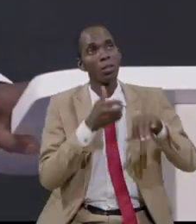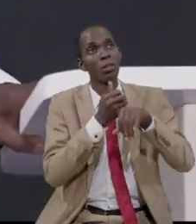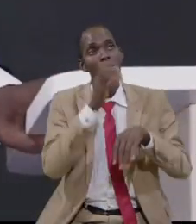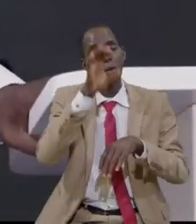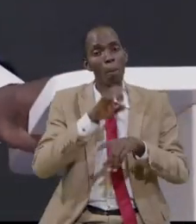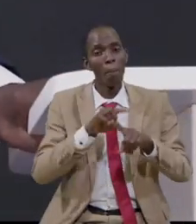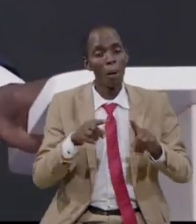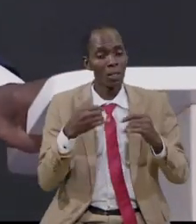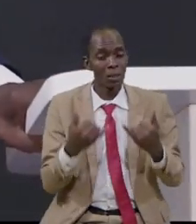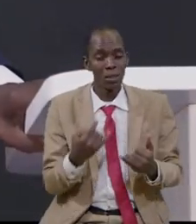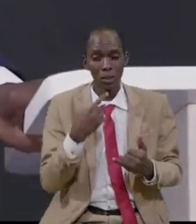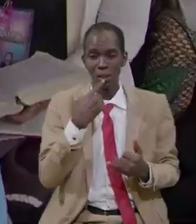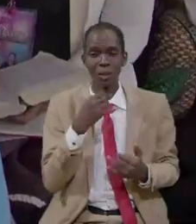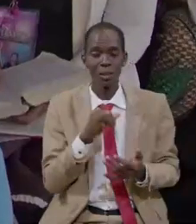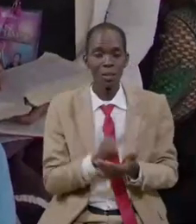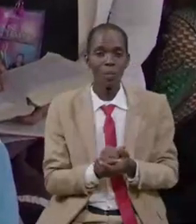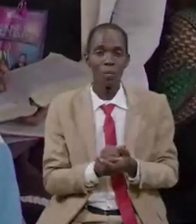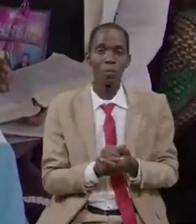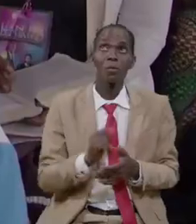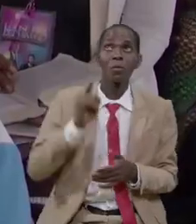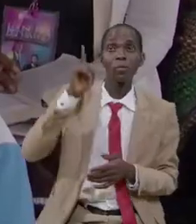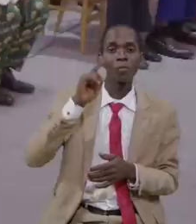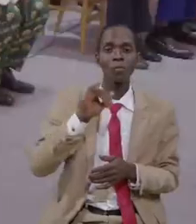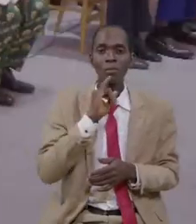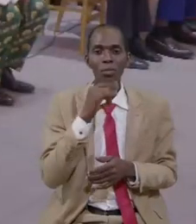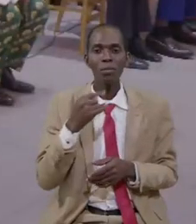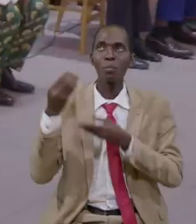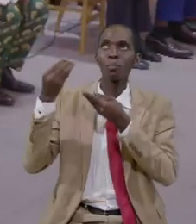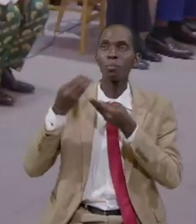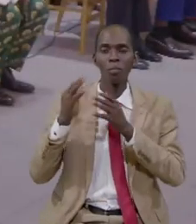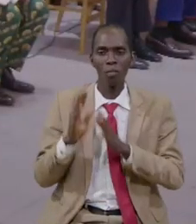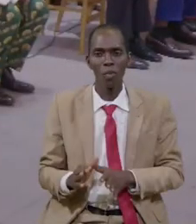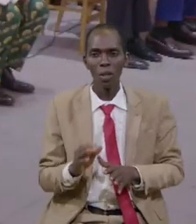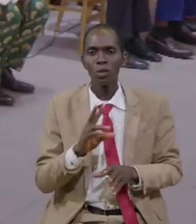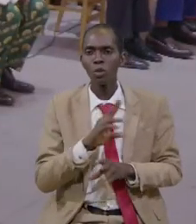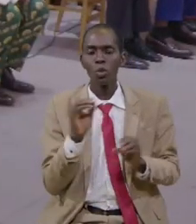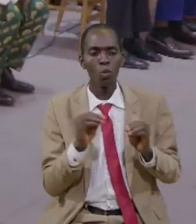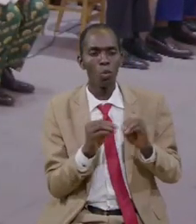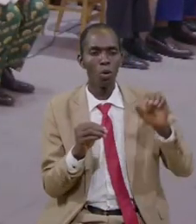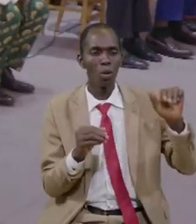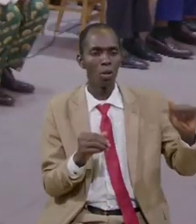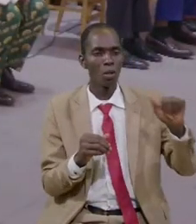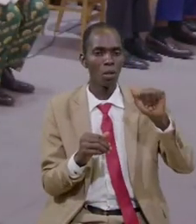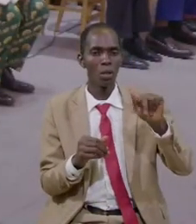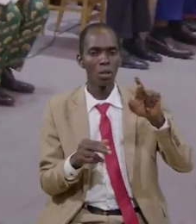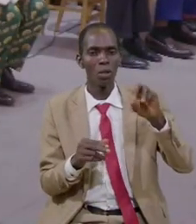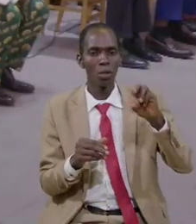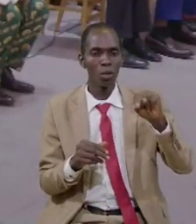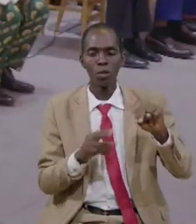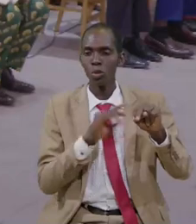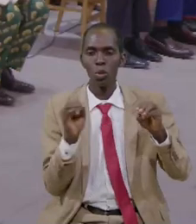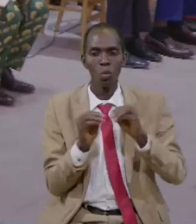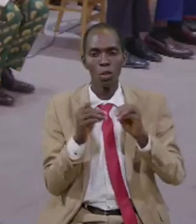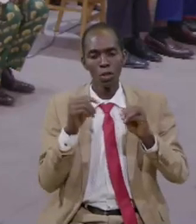Et il est le médiateur. Ce n'est plus Aaron, ce n'est plus les filles d'Aaron, ce